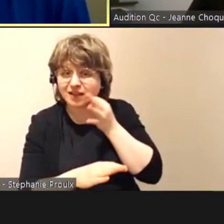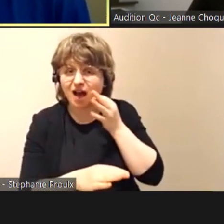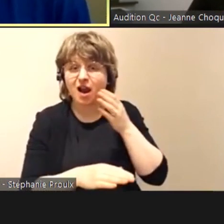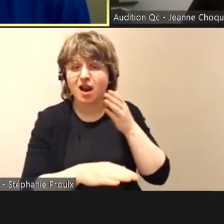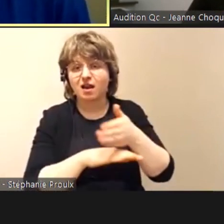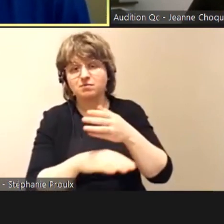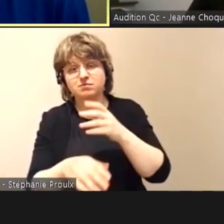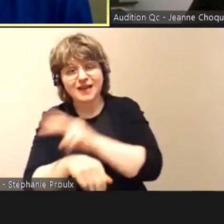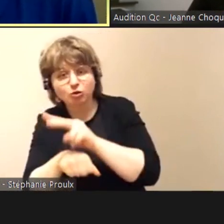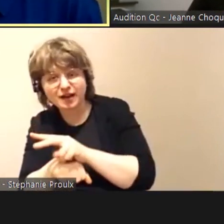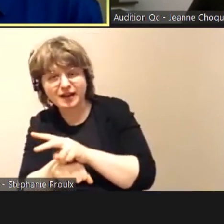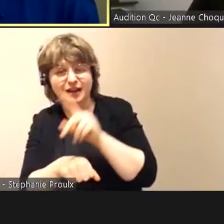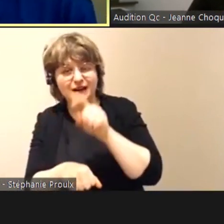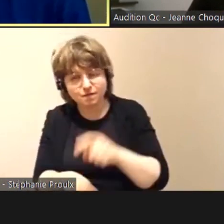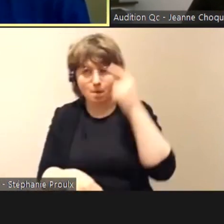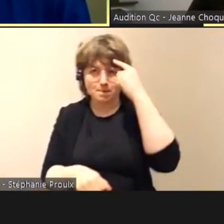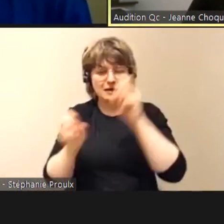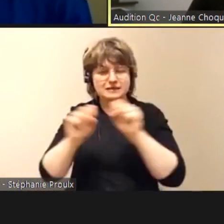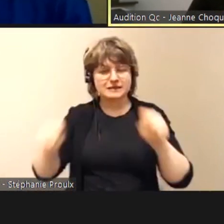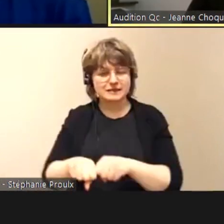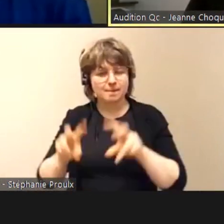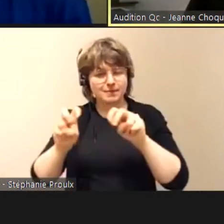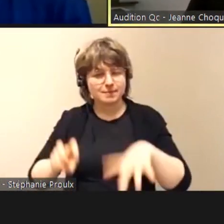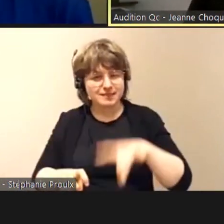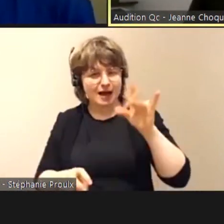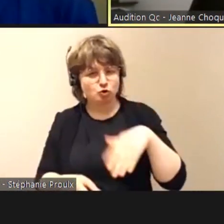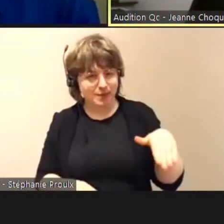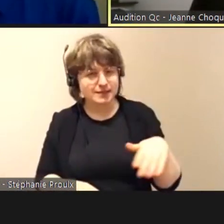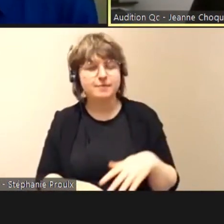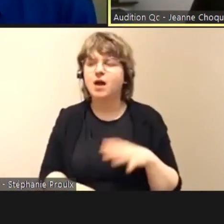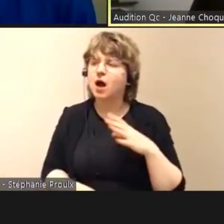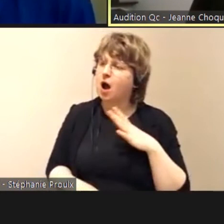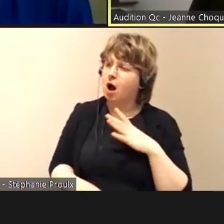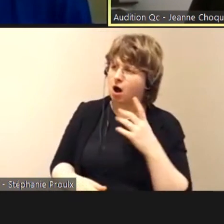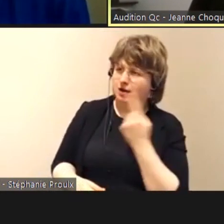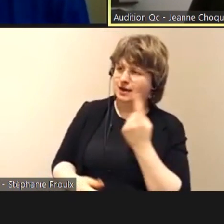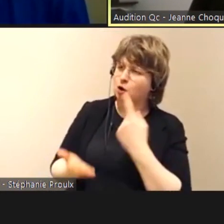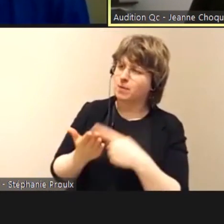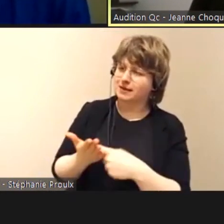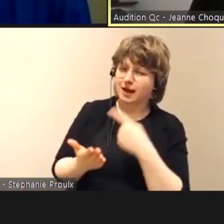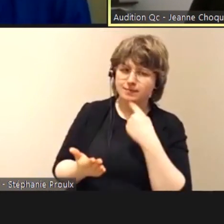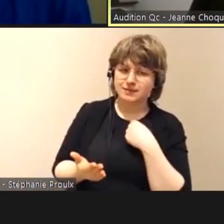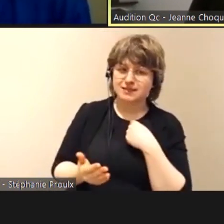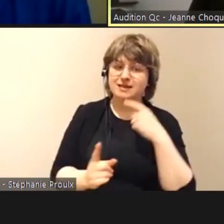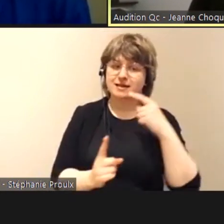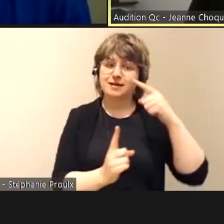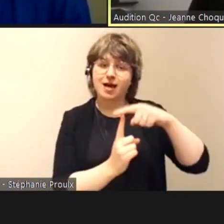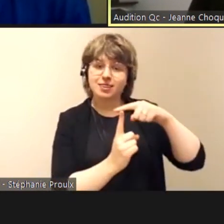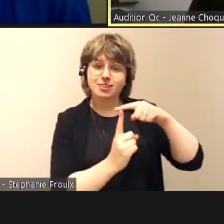petite enfance, effectivement. Alors, il y a quelqu'un justement qui fait un commentaire à cet effet que les